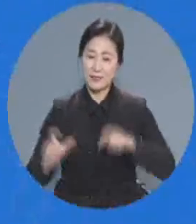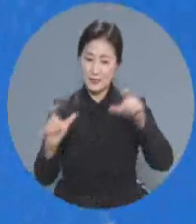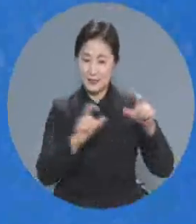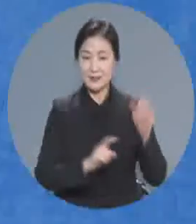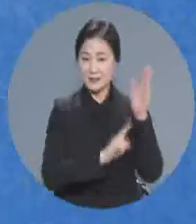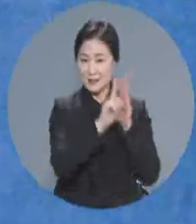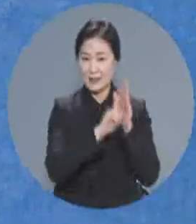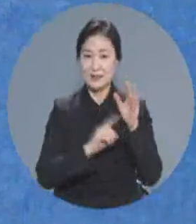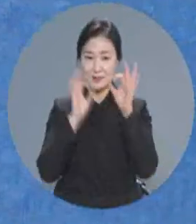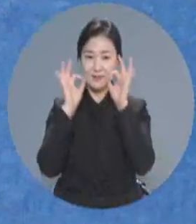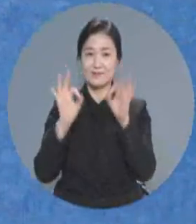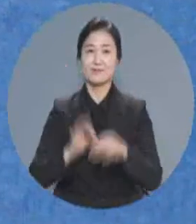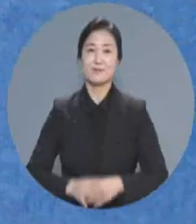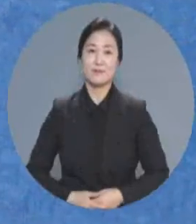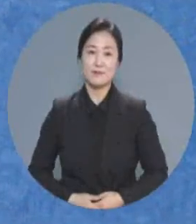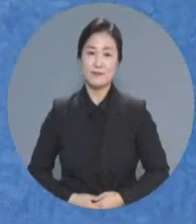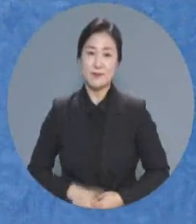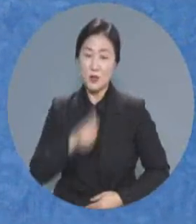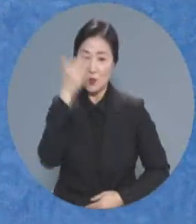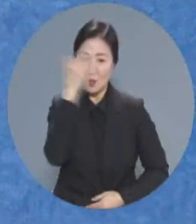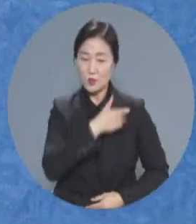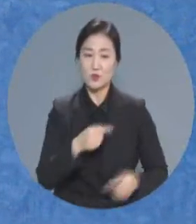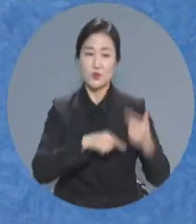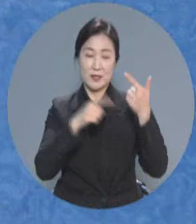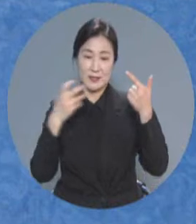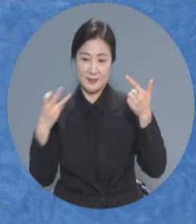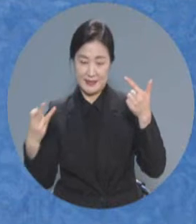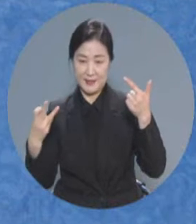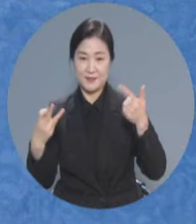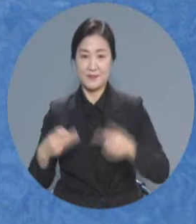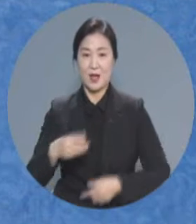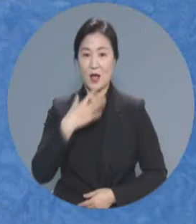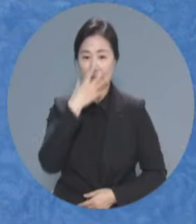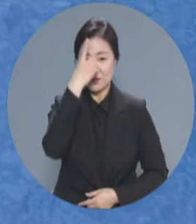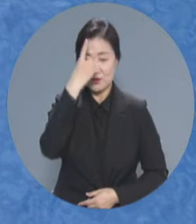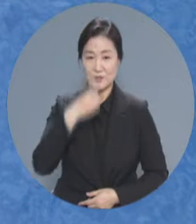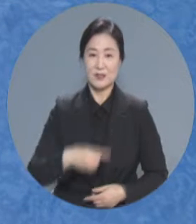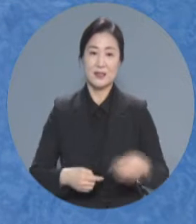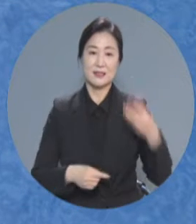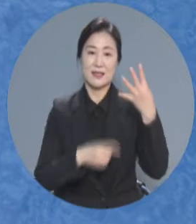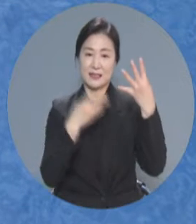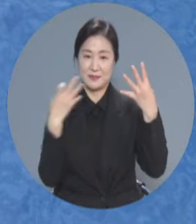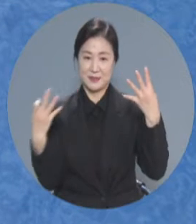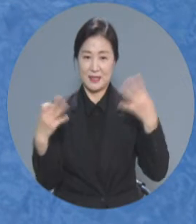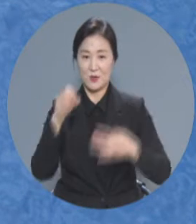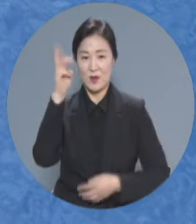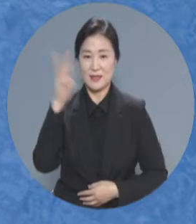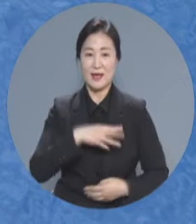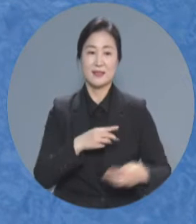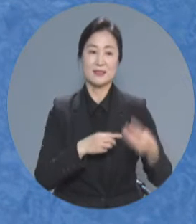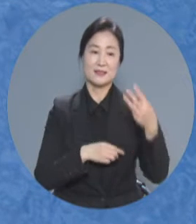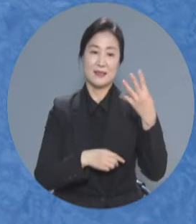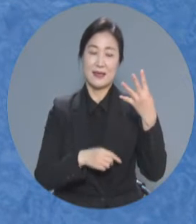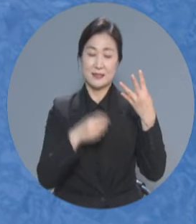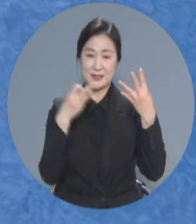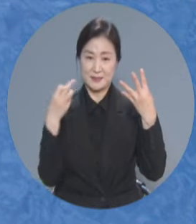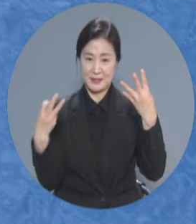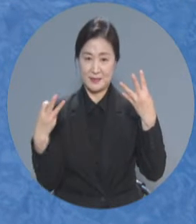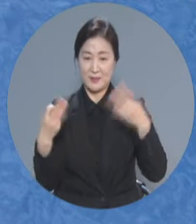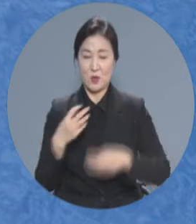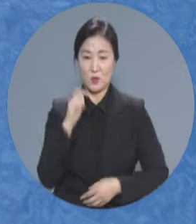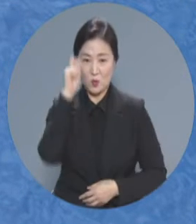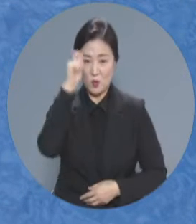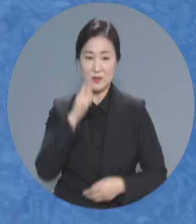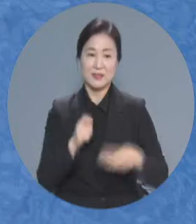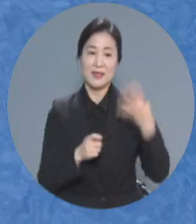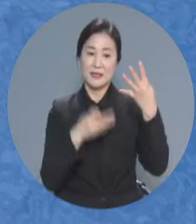날씨와 기온 보시겠습니다 여수가 1개 서 13도 순천 2사에서 14도 광양을 사에서 13도 고은